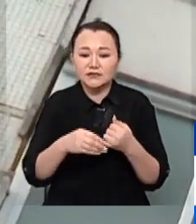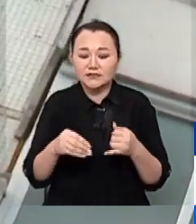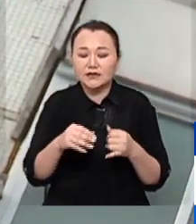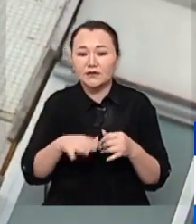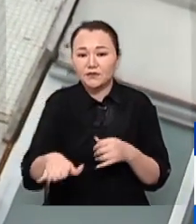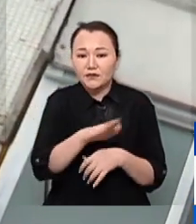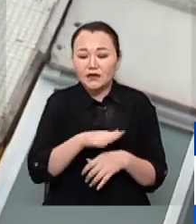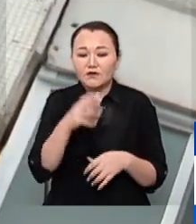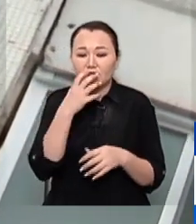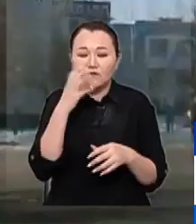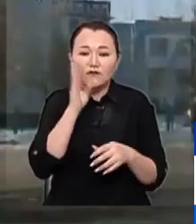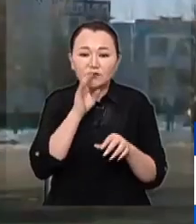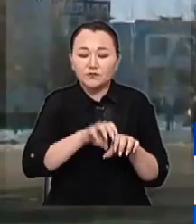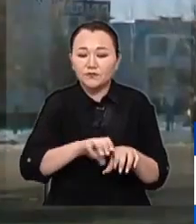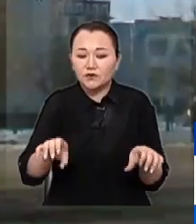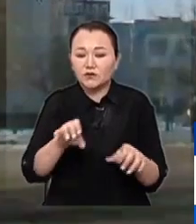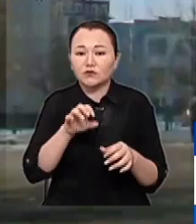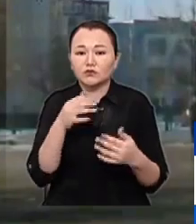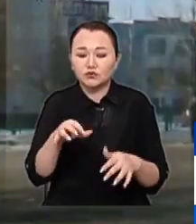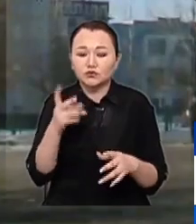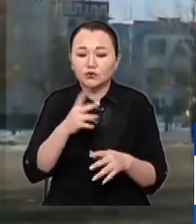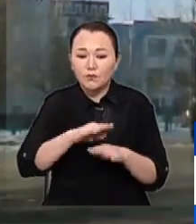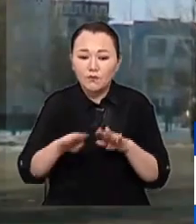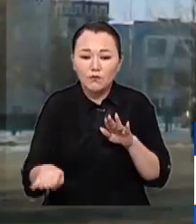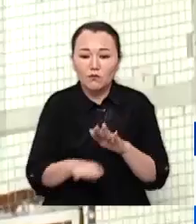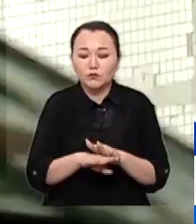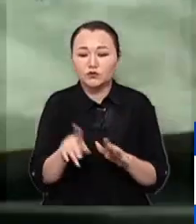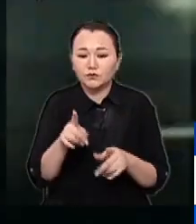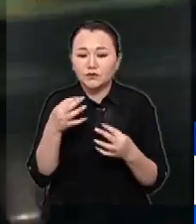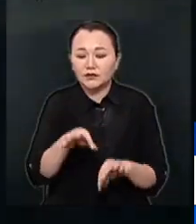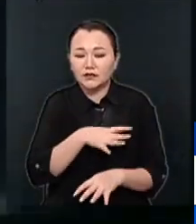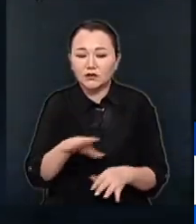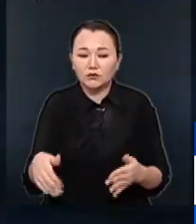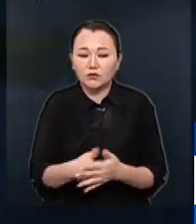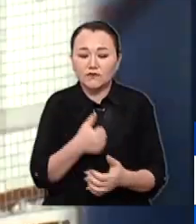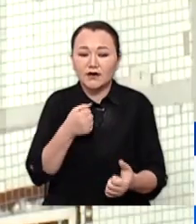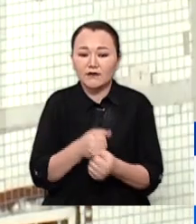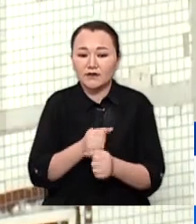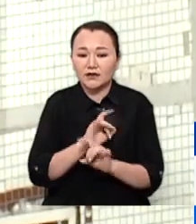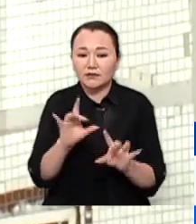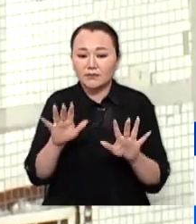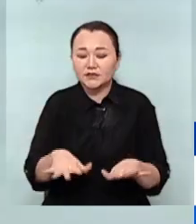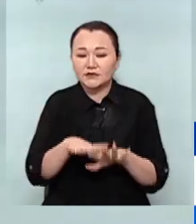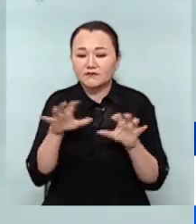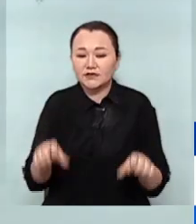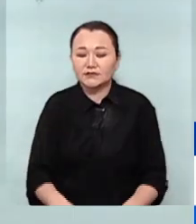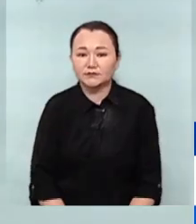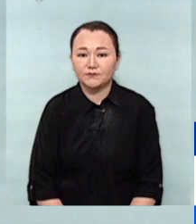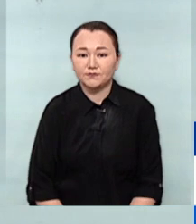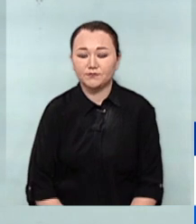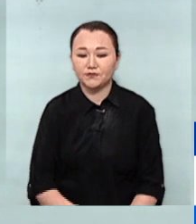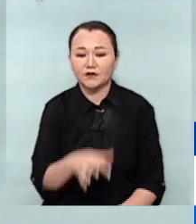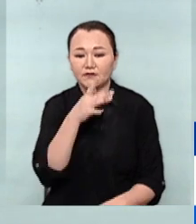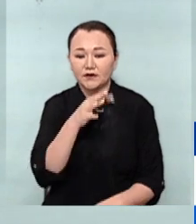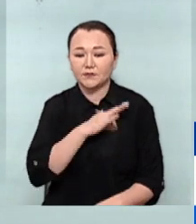и водопроводные сети. Их необходимо опустить под землю, чтобы не допустить новых аварий, говорят местные власти. Во время